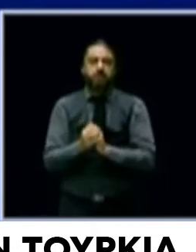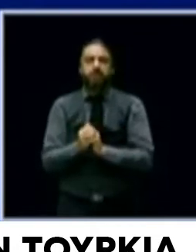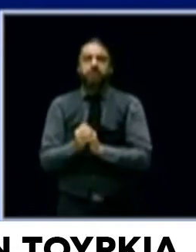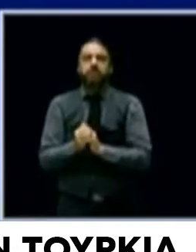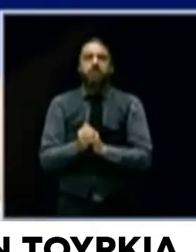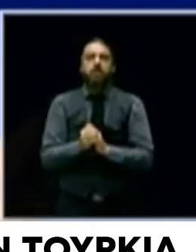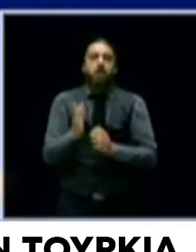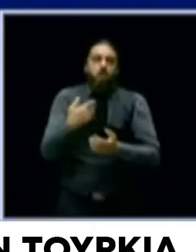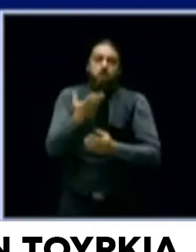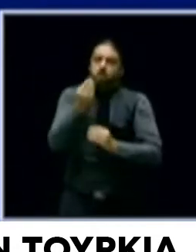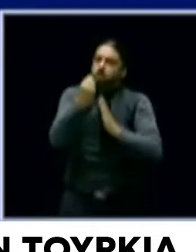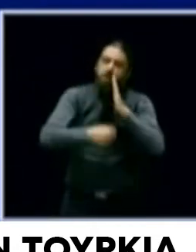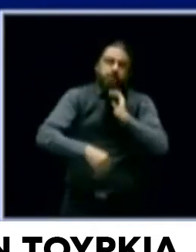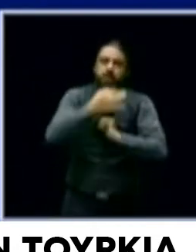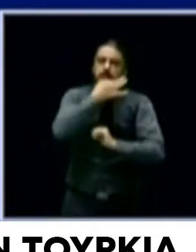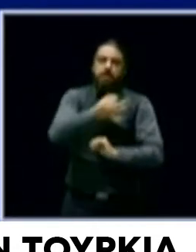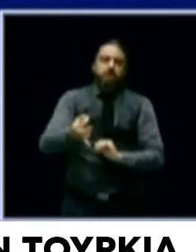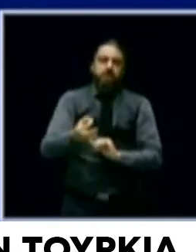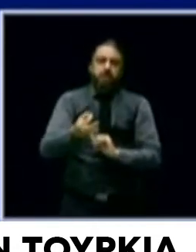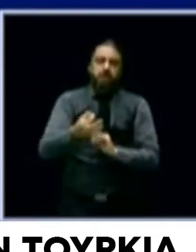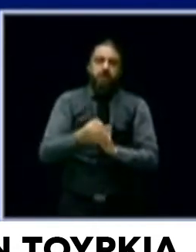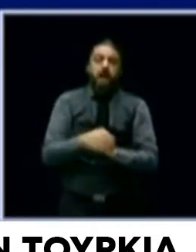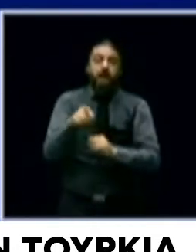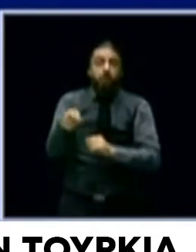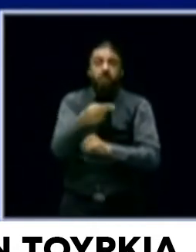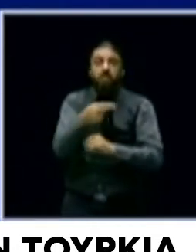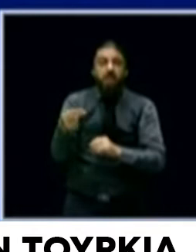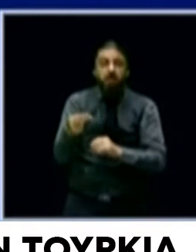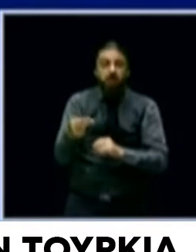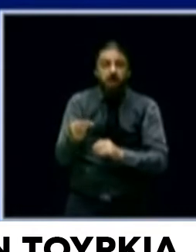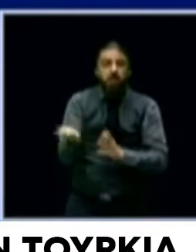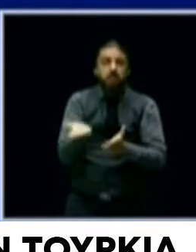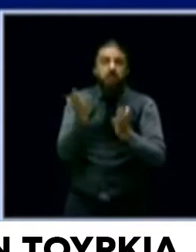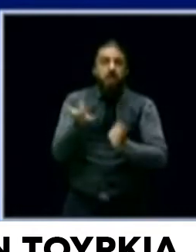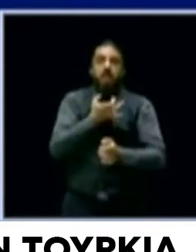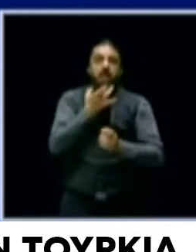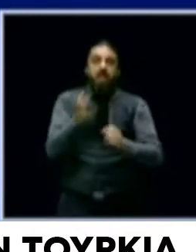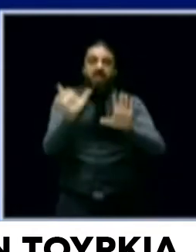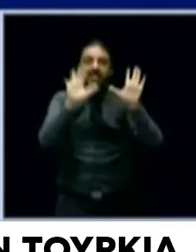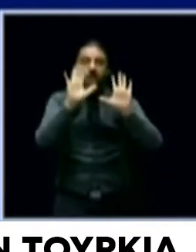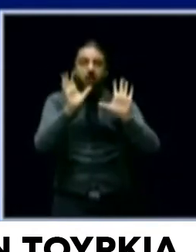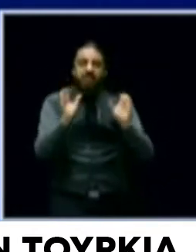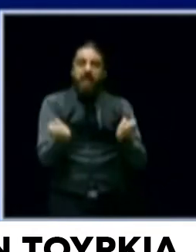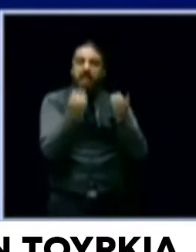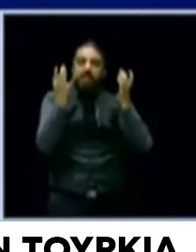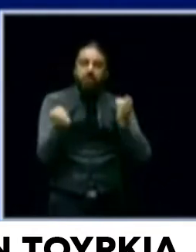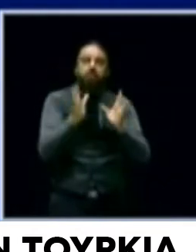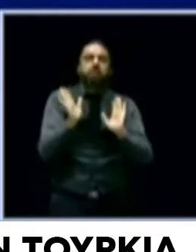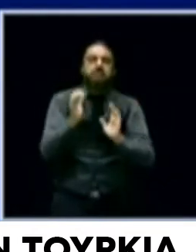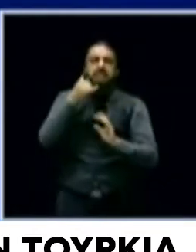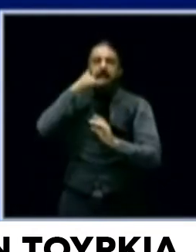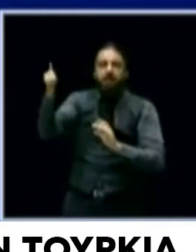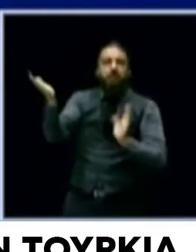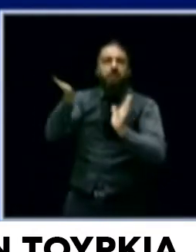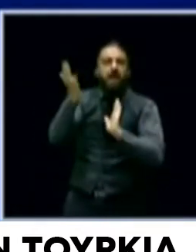θα έπρεπε να αποτελεί, το έχω πει πολλές φορές, ένα γεγονός τόσο μοναδικό που να χρήζει εκτάκτων δελτίων, ένα τηλεφώνημα ή και μια